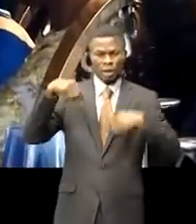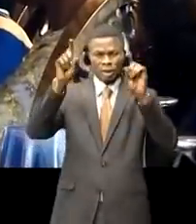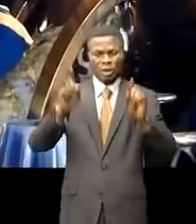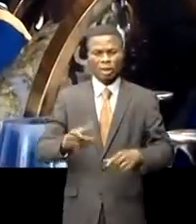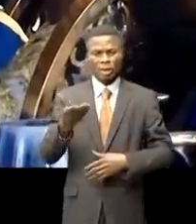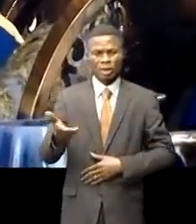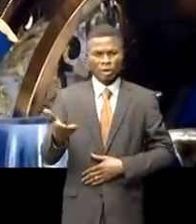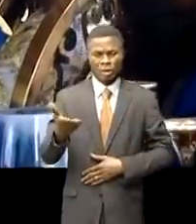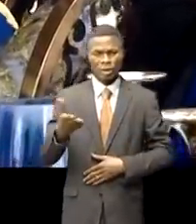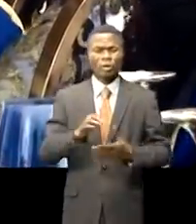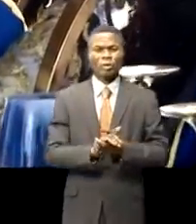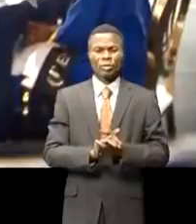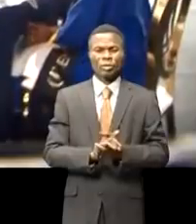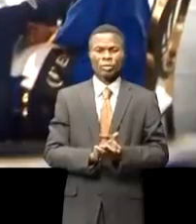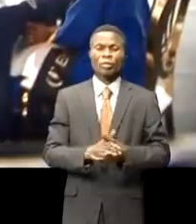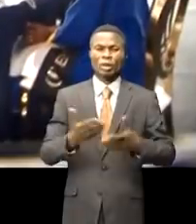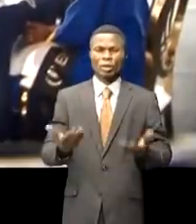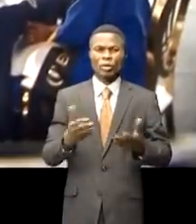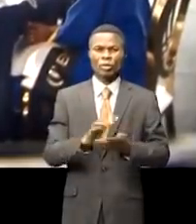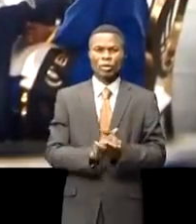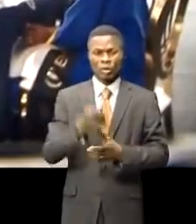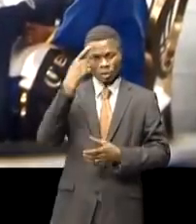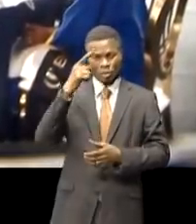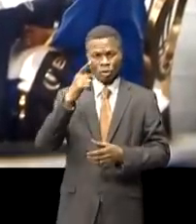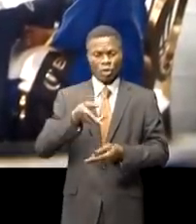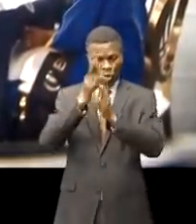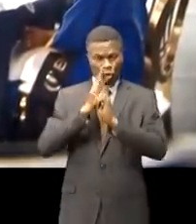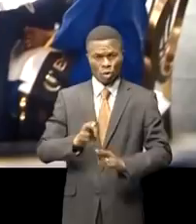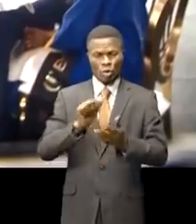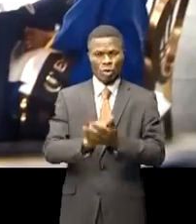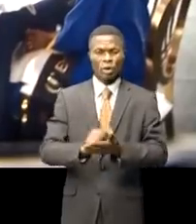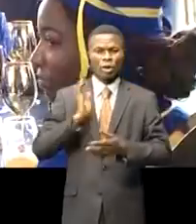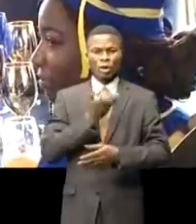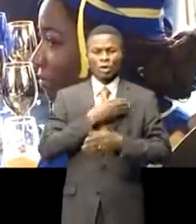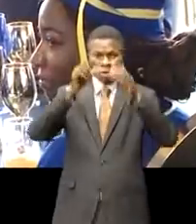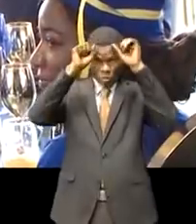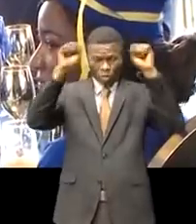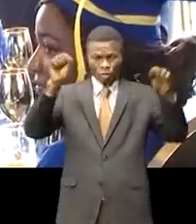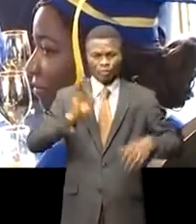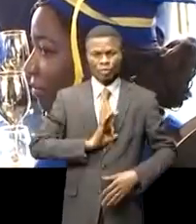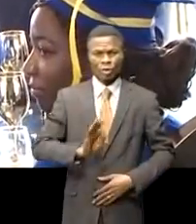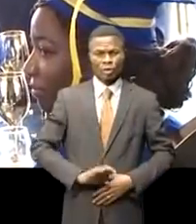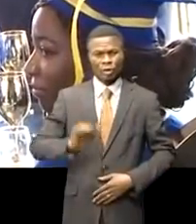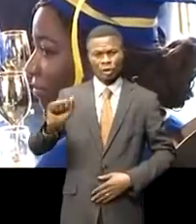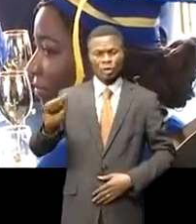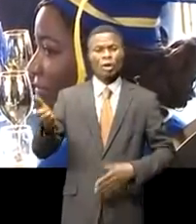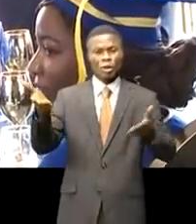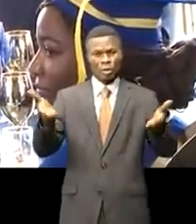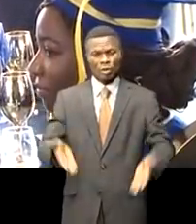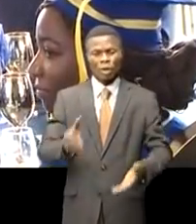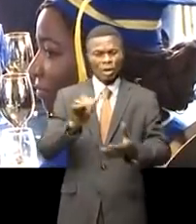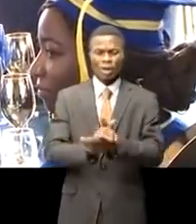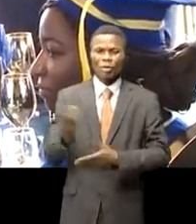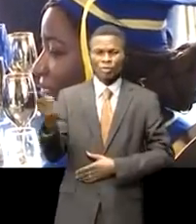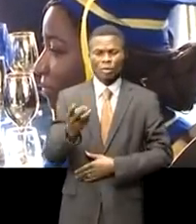pour les par un diplôme d'état pour les honorer le président de la république félix antoine tshisekedi tombeau et son épouse